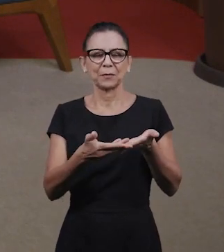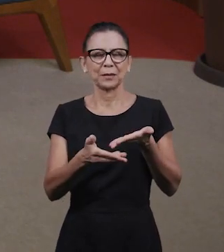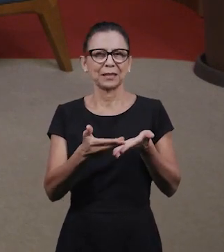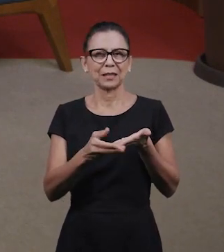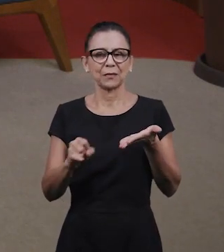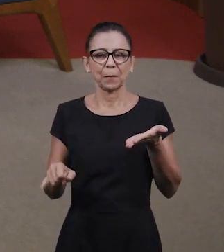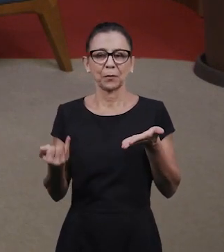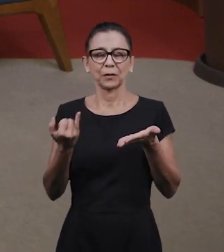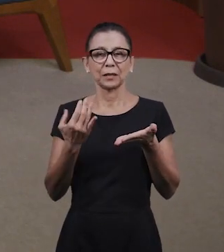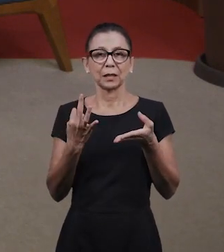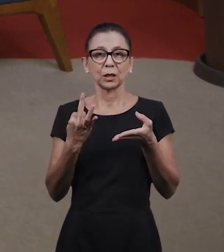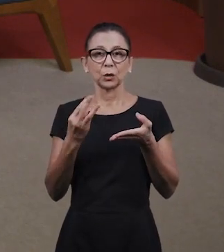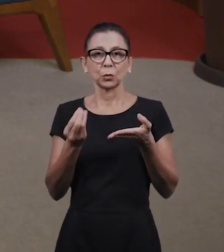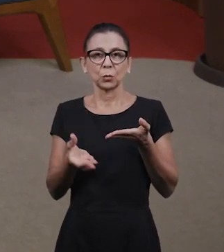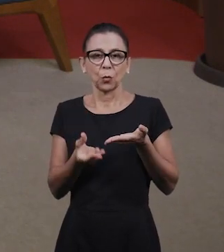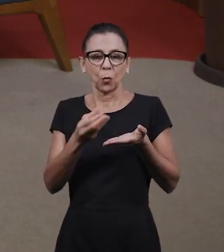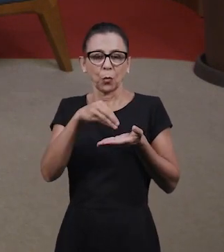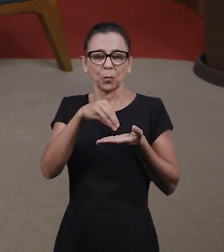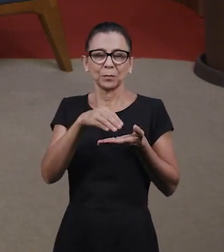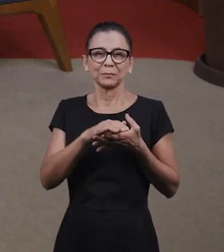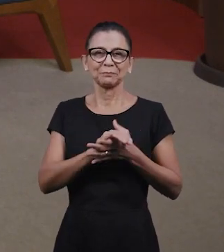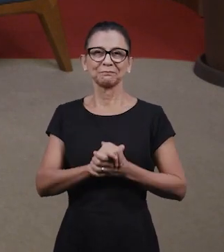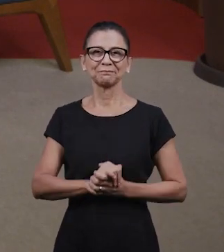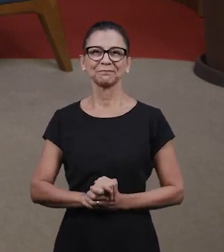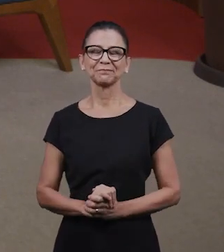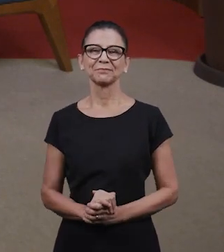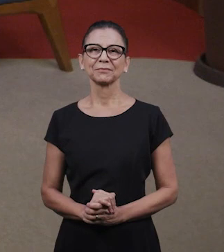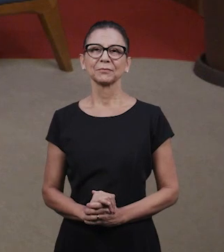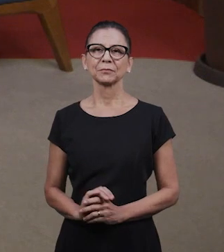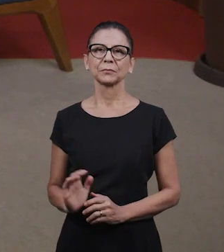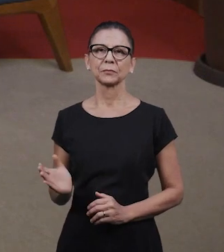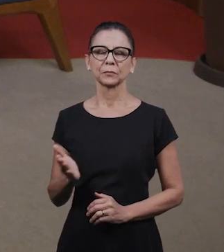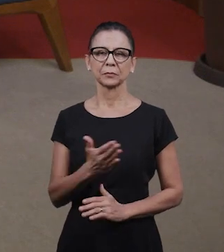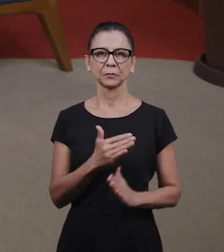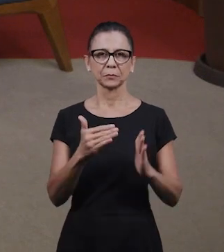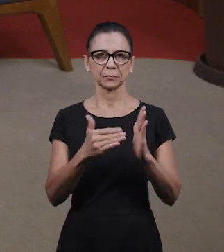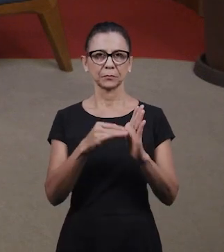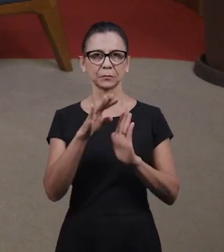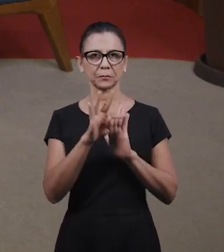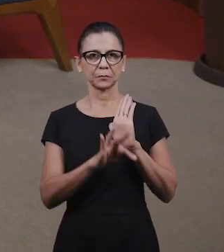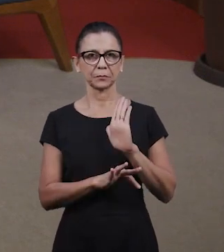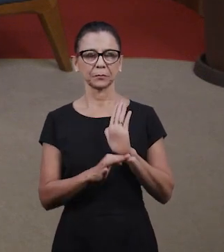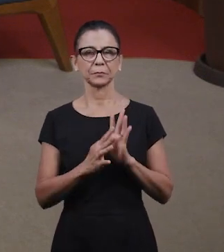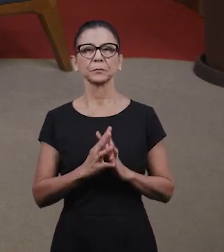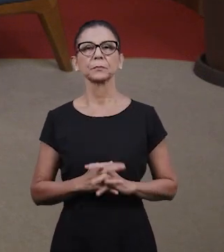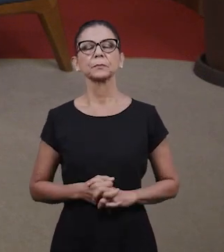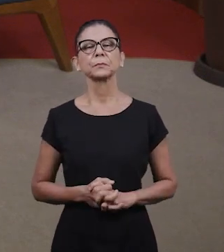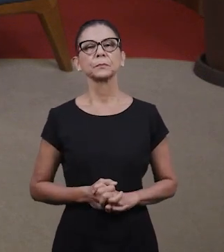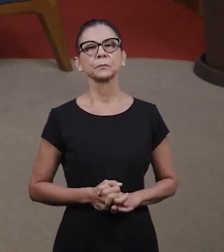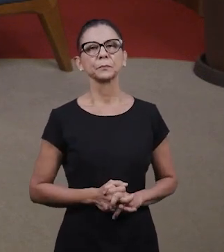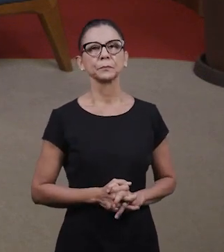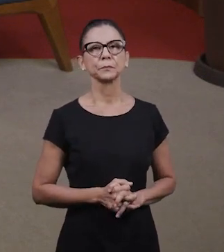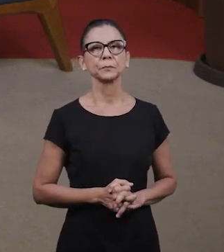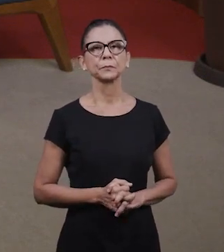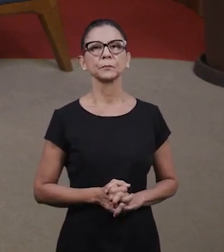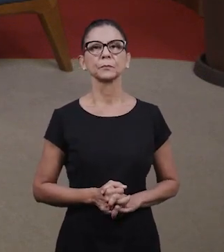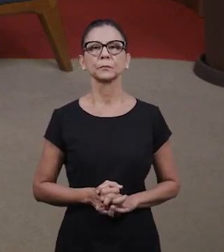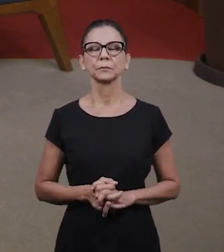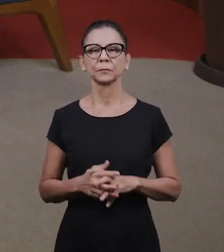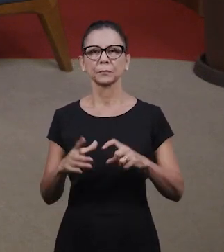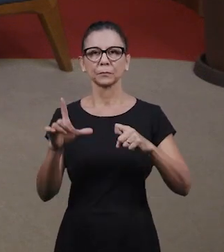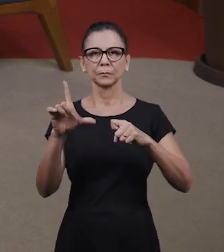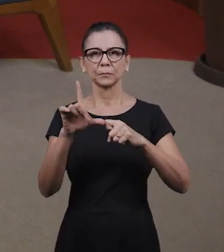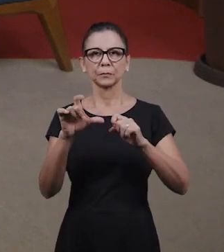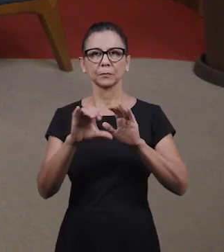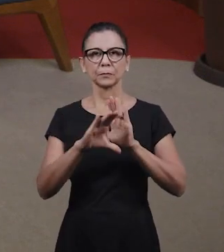pas, on ne va pas perdre. Le dernier texte que nous allons aborder ici, et ce texte, il se trouve en Luc,